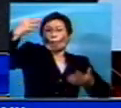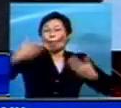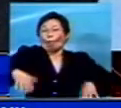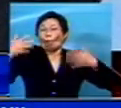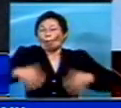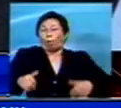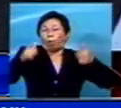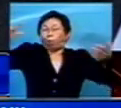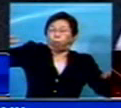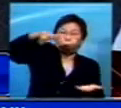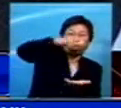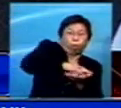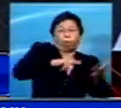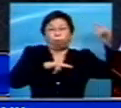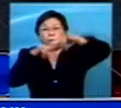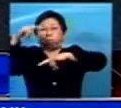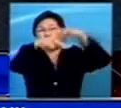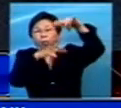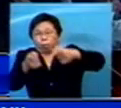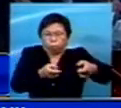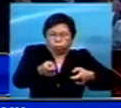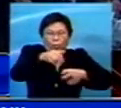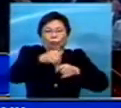for air traffic management in the world.